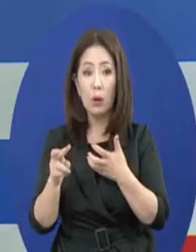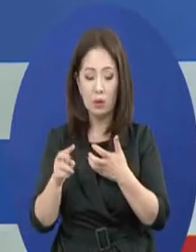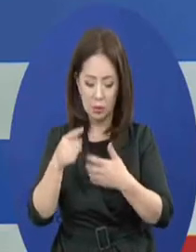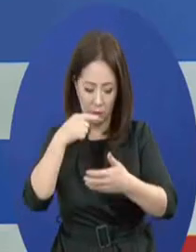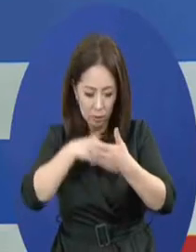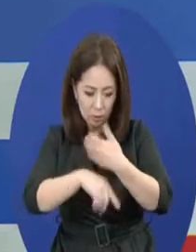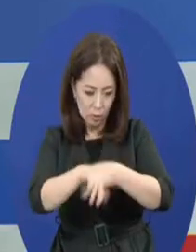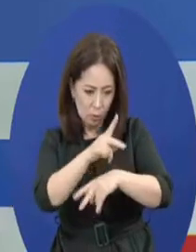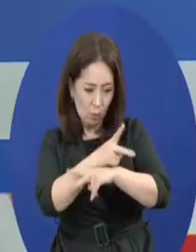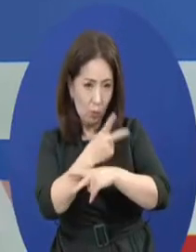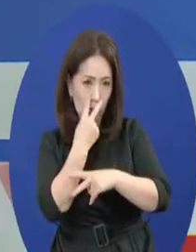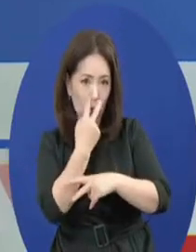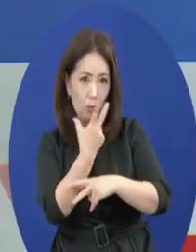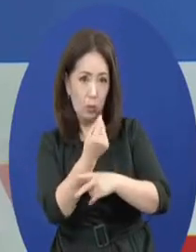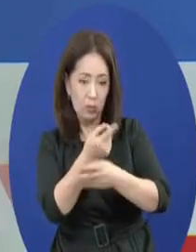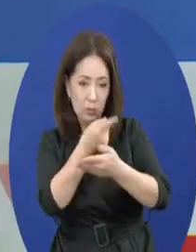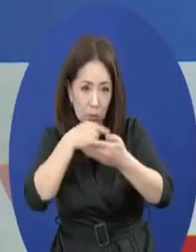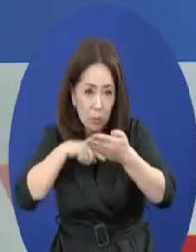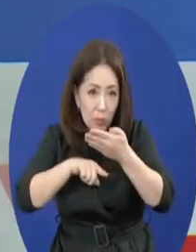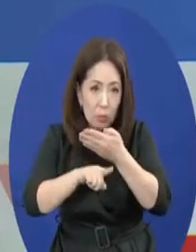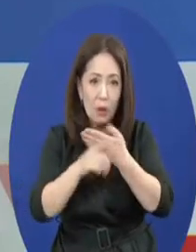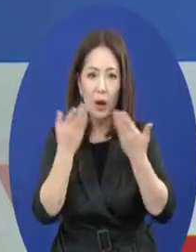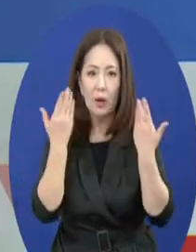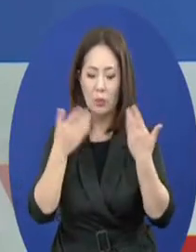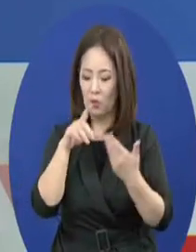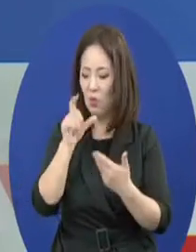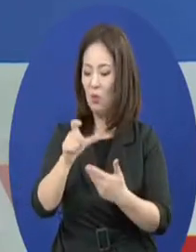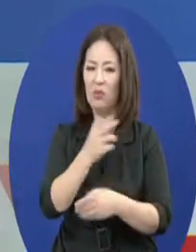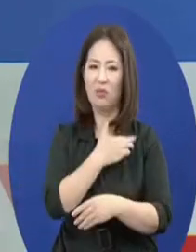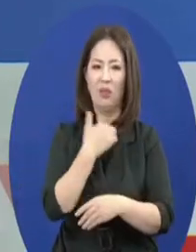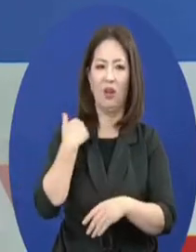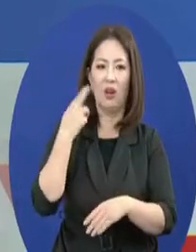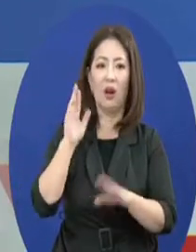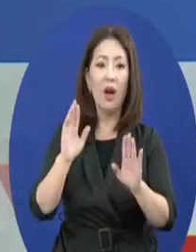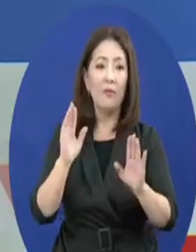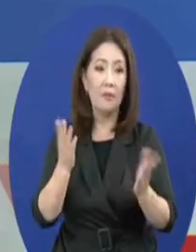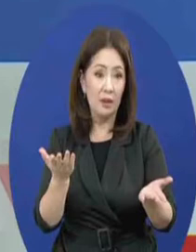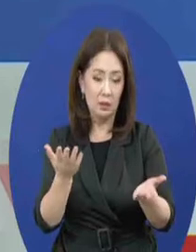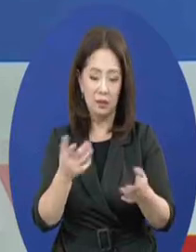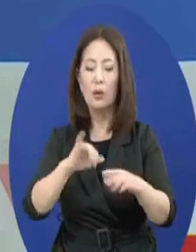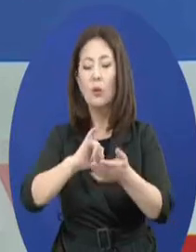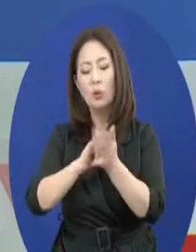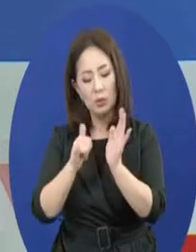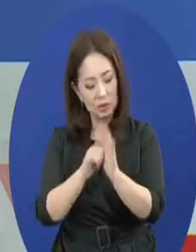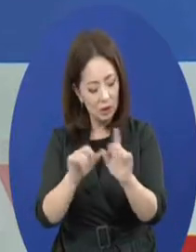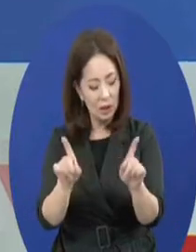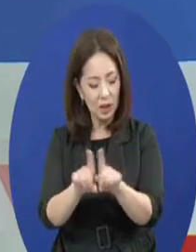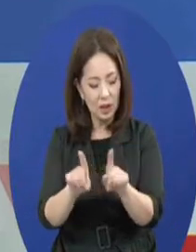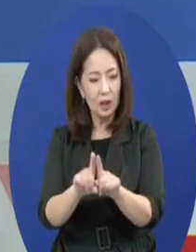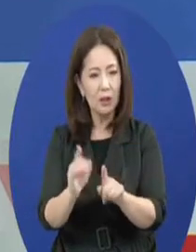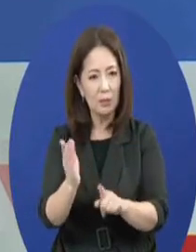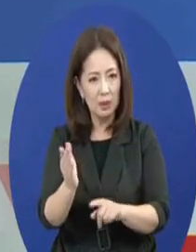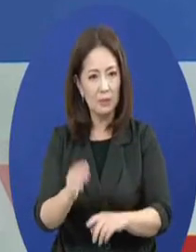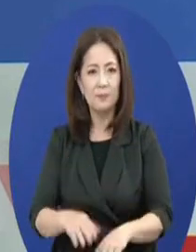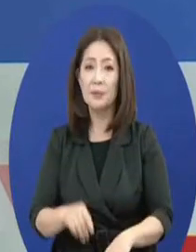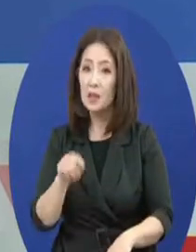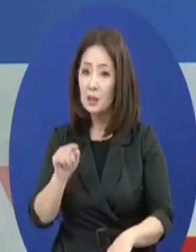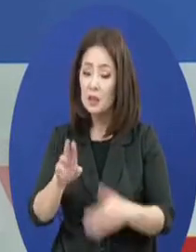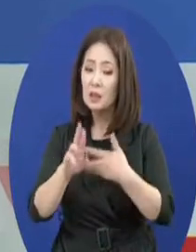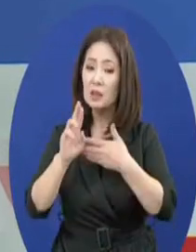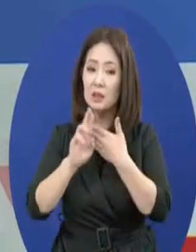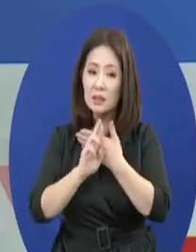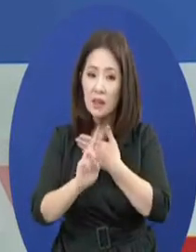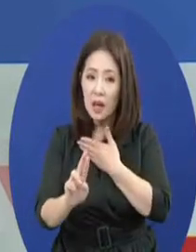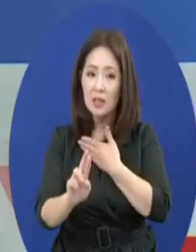Өнгөнд хуулийн засаглал мэт боловч ачир дээрээ хүн засагладаг хэвээр байгаатай агаар нэгэн юм аа. Цаашид